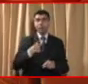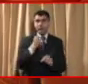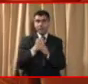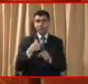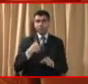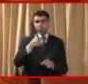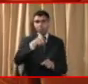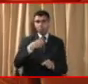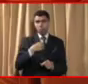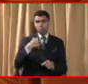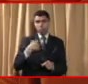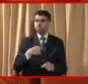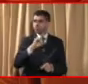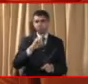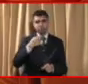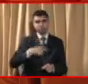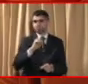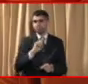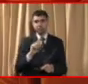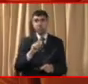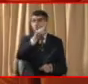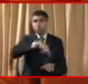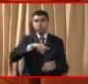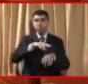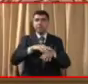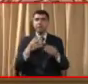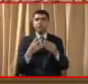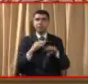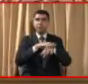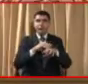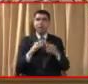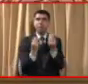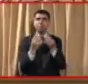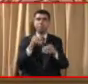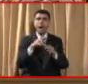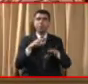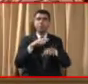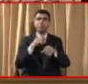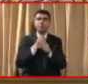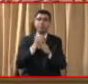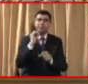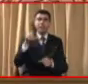مع الساده الولاة والعمال يديروا برامج ديالهم. شكرا سيد الوزير المحترم.